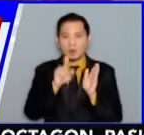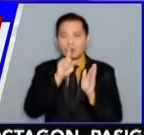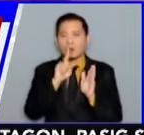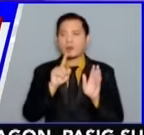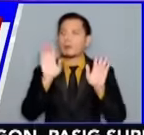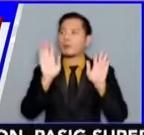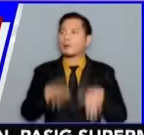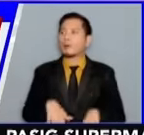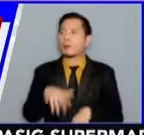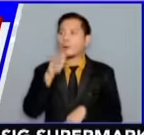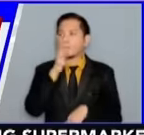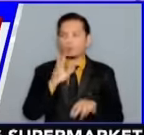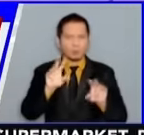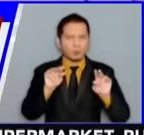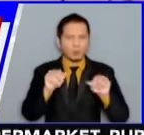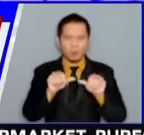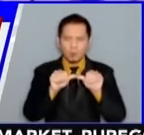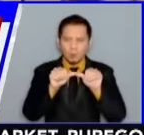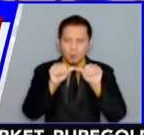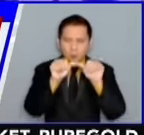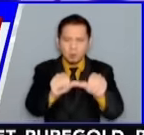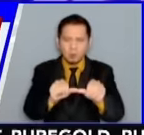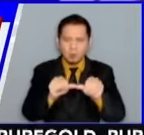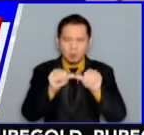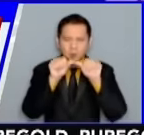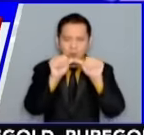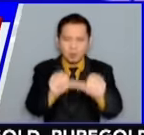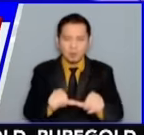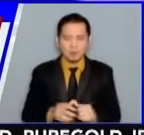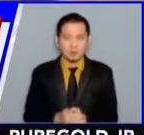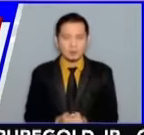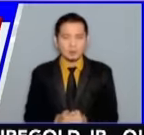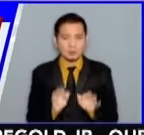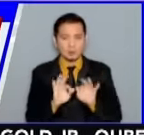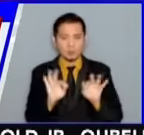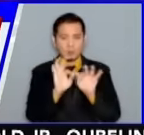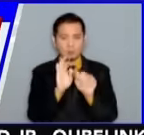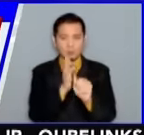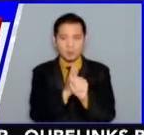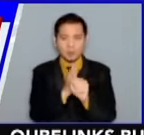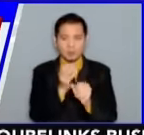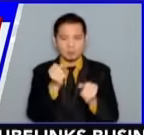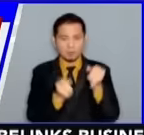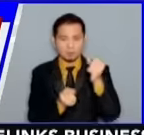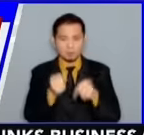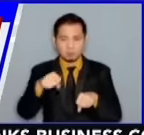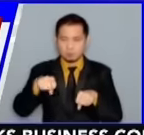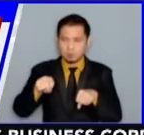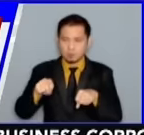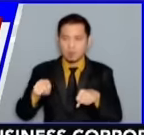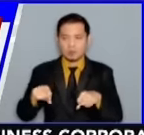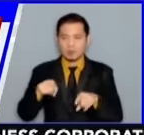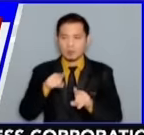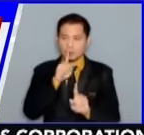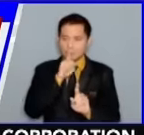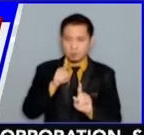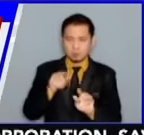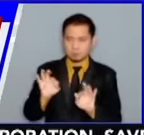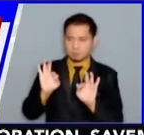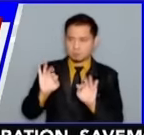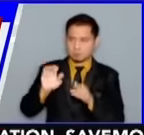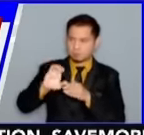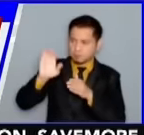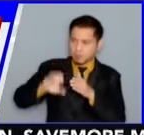yan. Dapat po roadworthy lagi ang ating mga sasakyan. At kung ang sasakyan natin ay roadworthy, dapat complete yung mga accessories